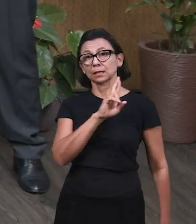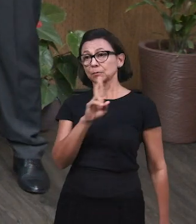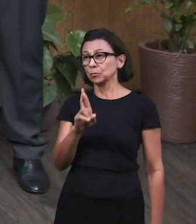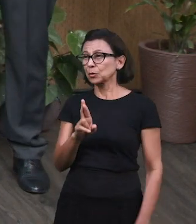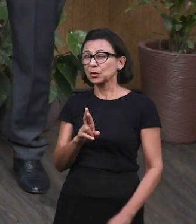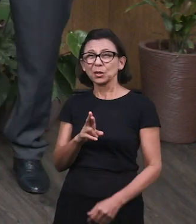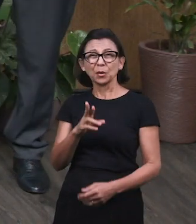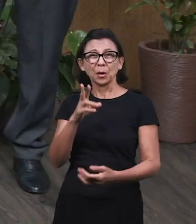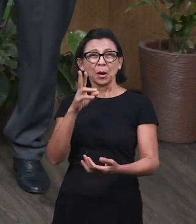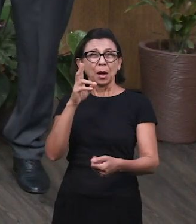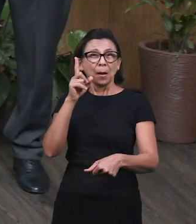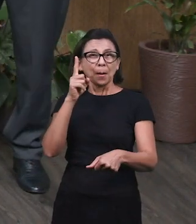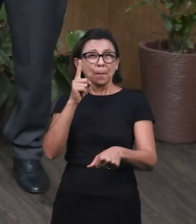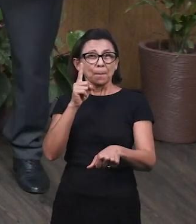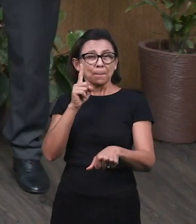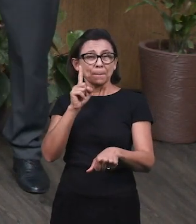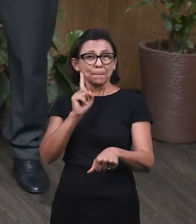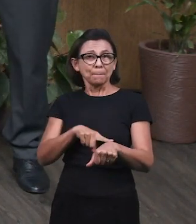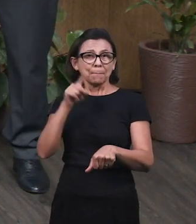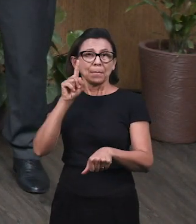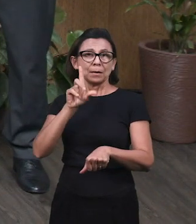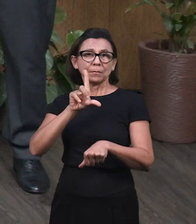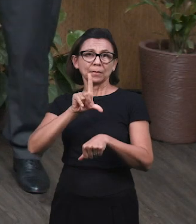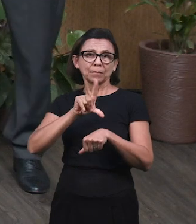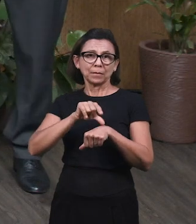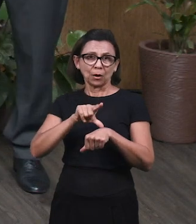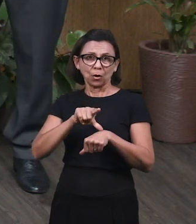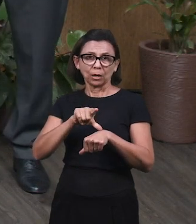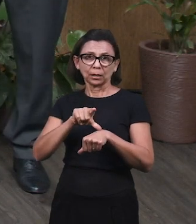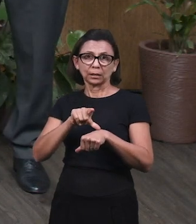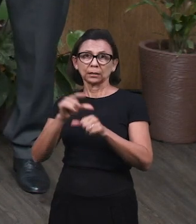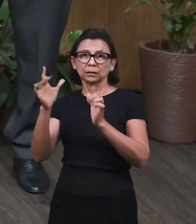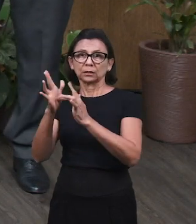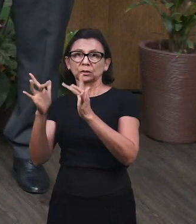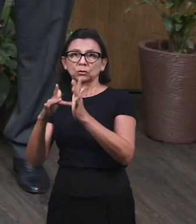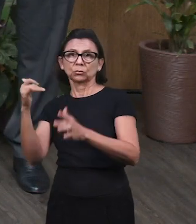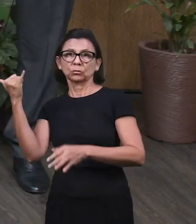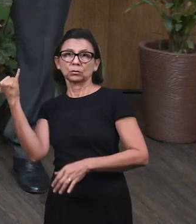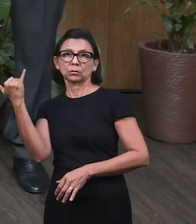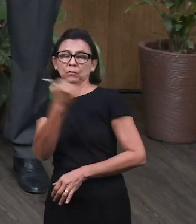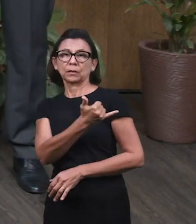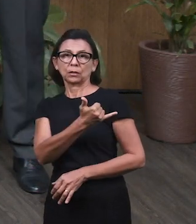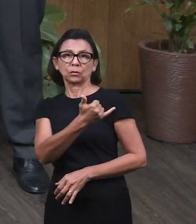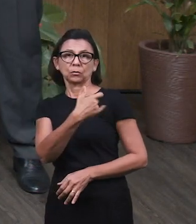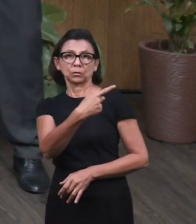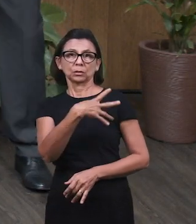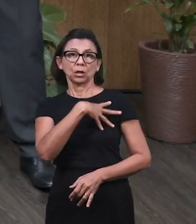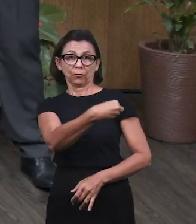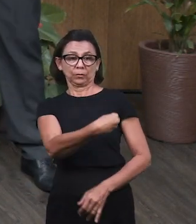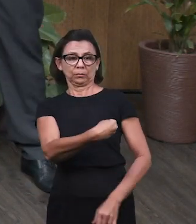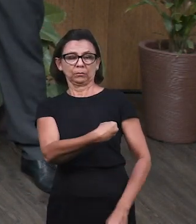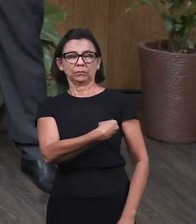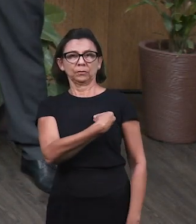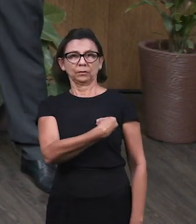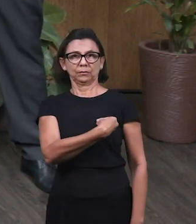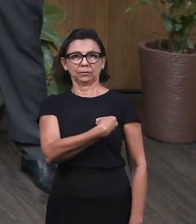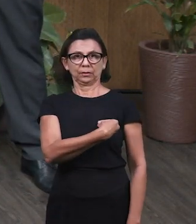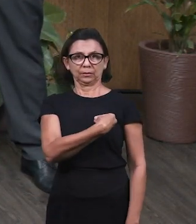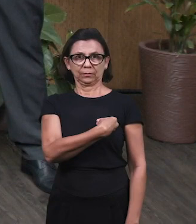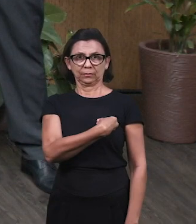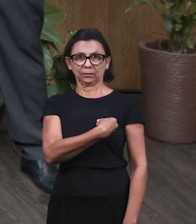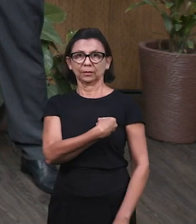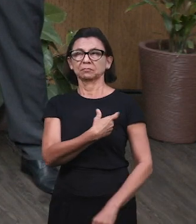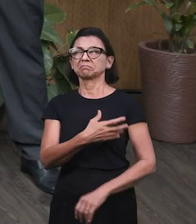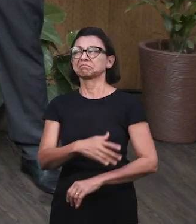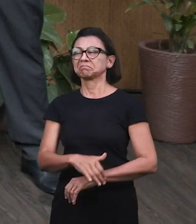est exactement le moment où Jésus disait à Cana, ton fils est vivant. Donc lui, toute sa maison ont cru dans le